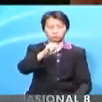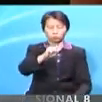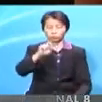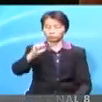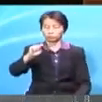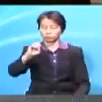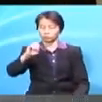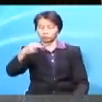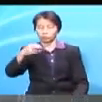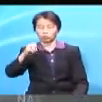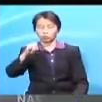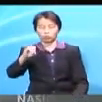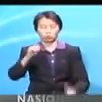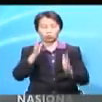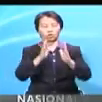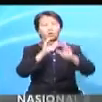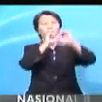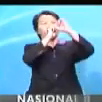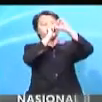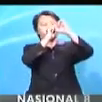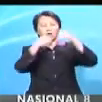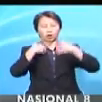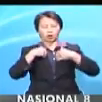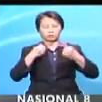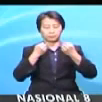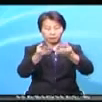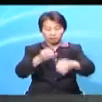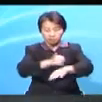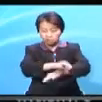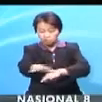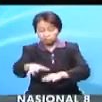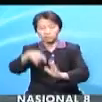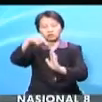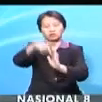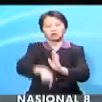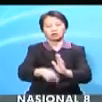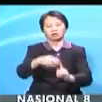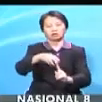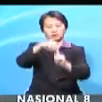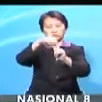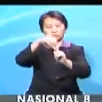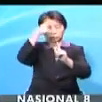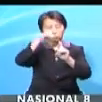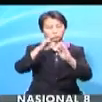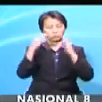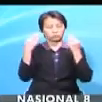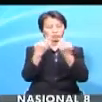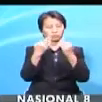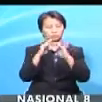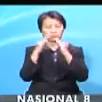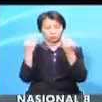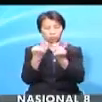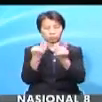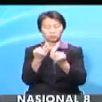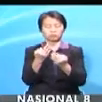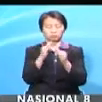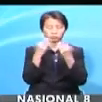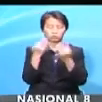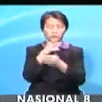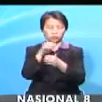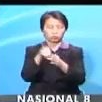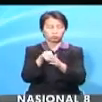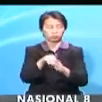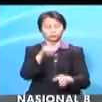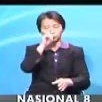orang asli di gua musang ini dia meninggalkan kesan yang cukup mendalam terutamanya kepada keluarga-keluarga mangsa yang terlibat yang